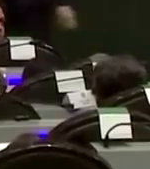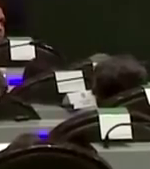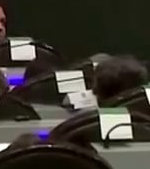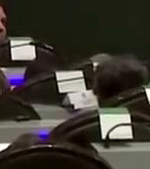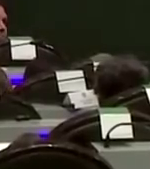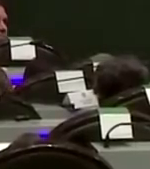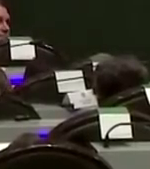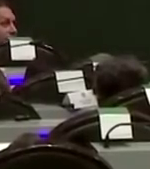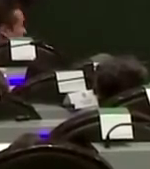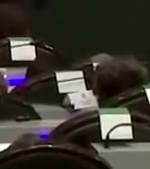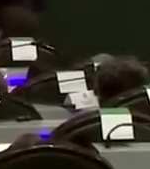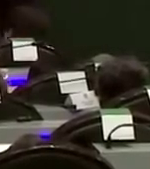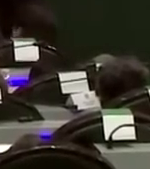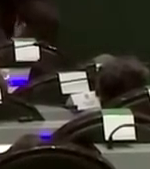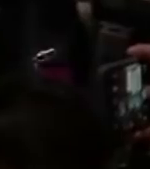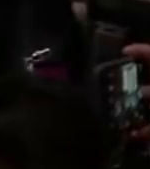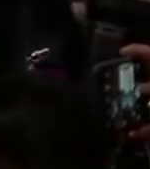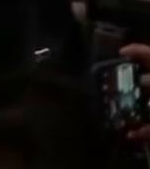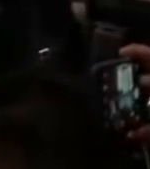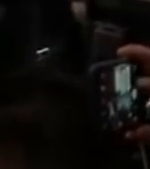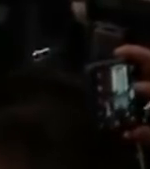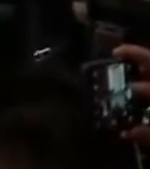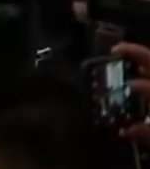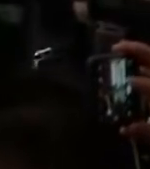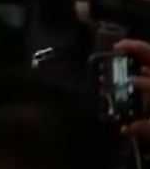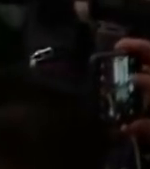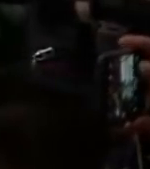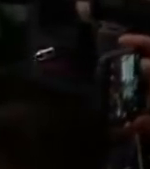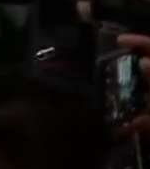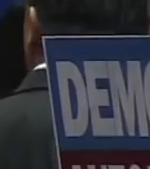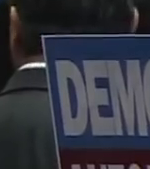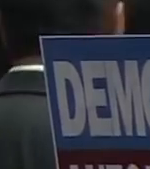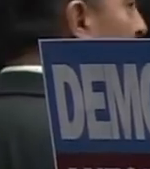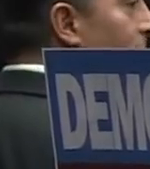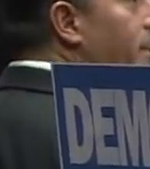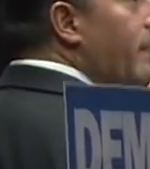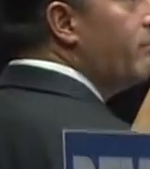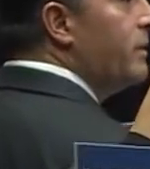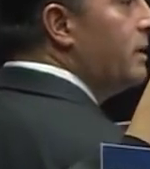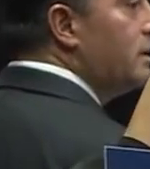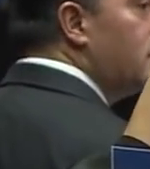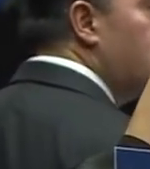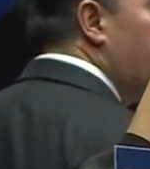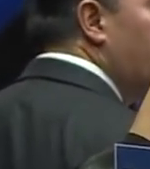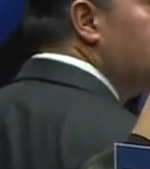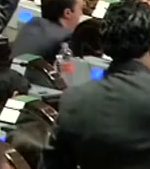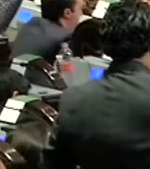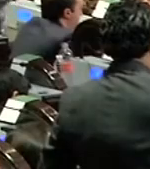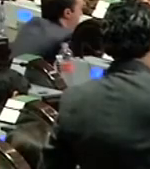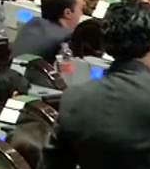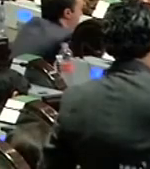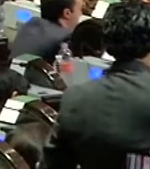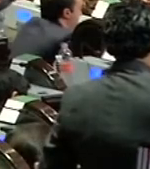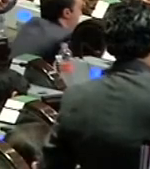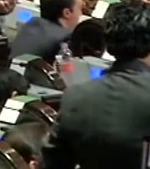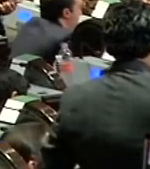esprits. AMLO s'est engagé à lutter contre la corruption, augmenter le salaire minimum et lancer d'ambitieux programmes sociaux. Un discours